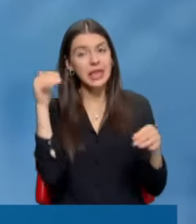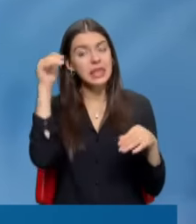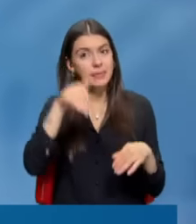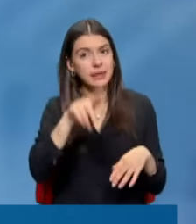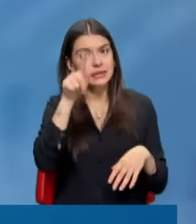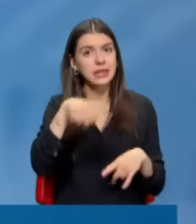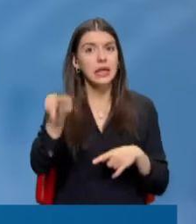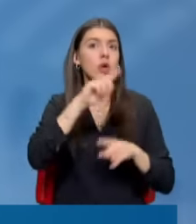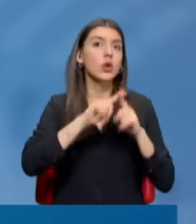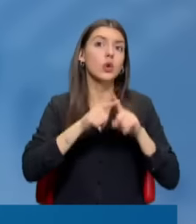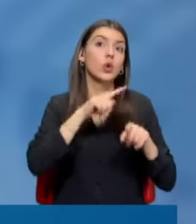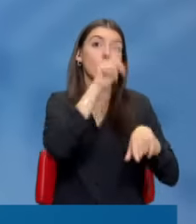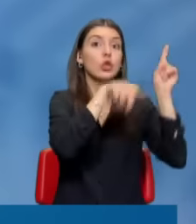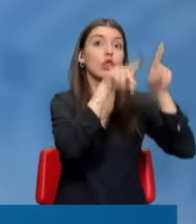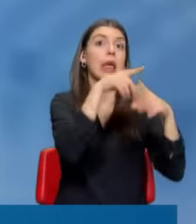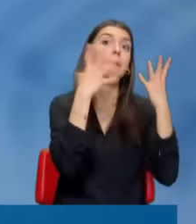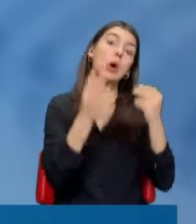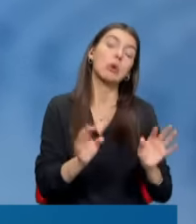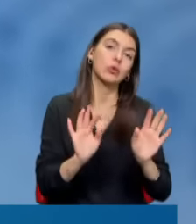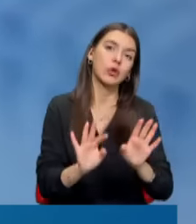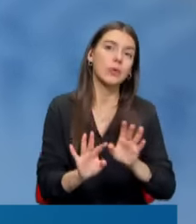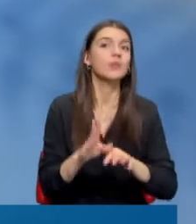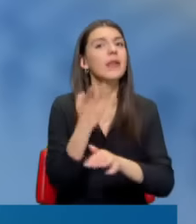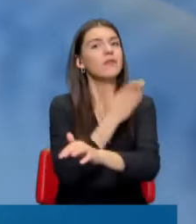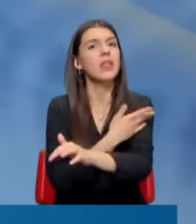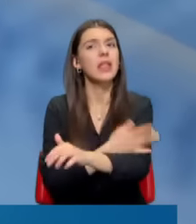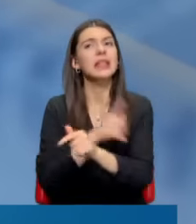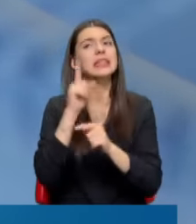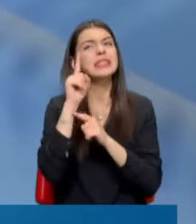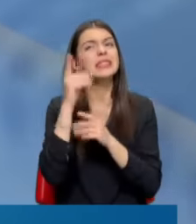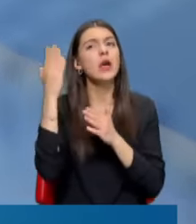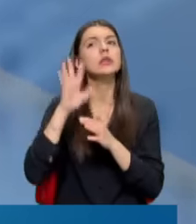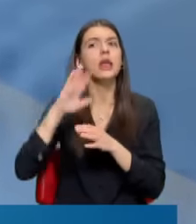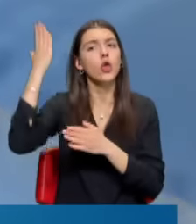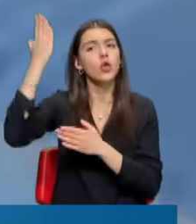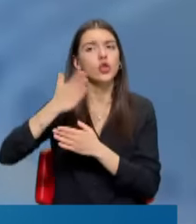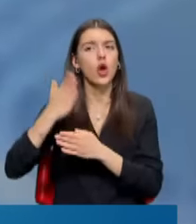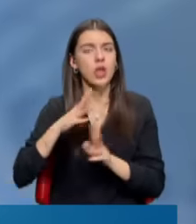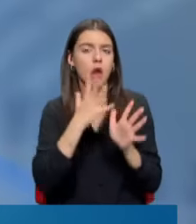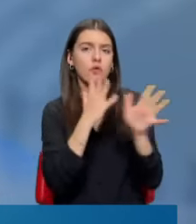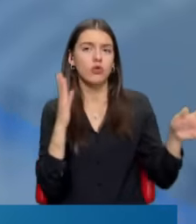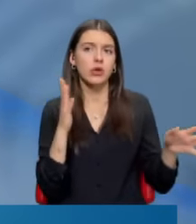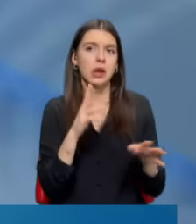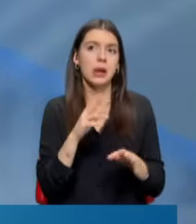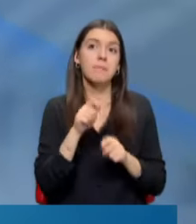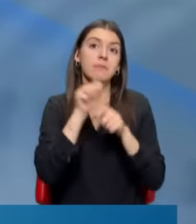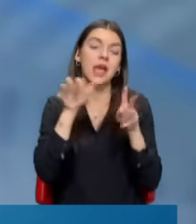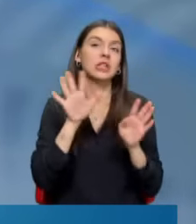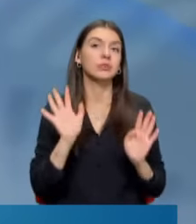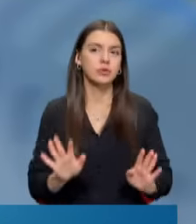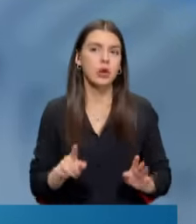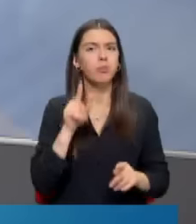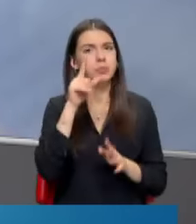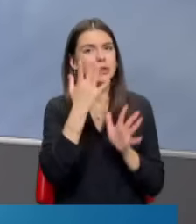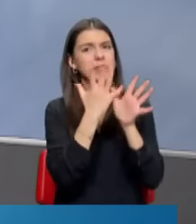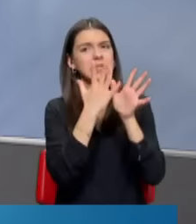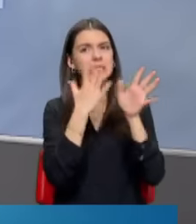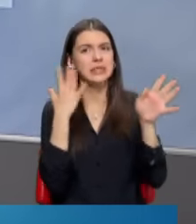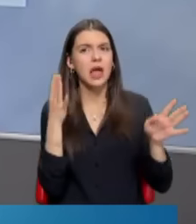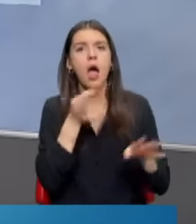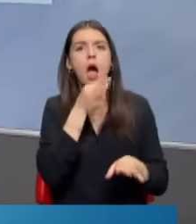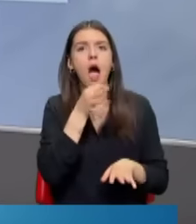sosyal medyada gündem olmuş. Vatandaşlar istakoz değil döner kuyruğu paylaşımlarında bulunmuşlar. Bu sıraya girmelerin